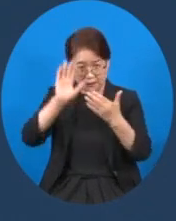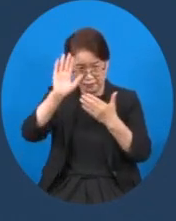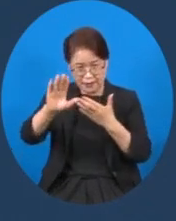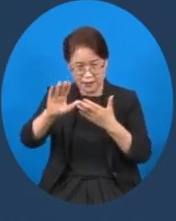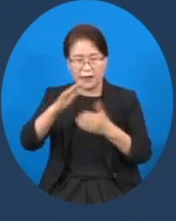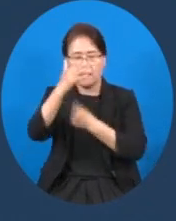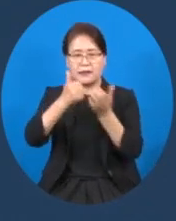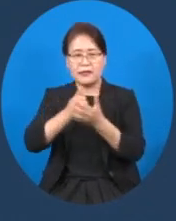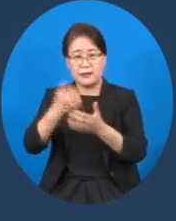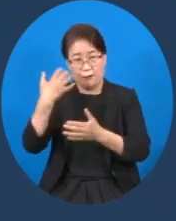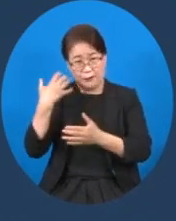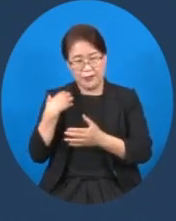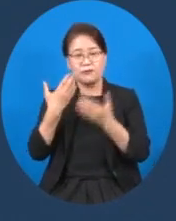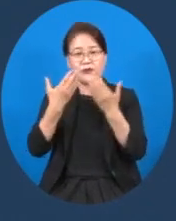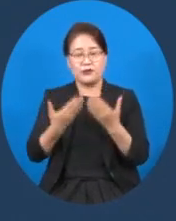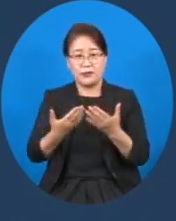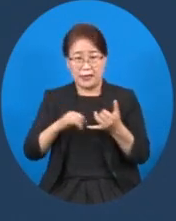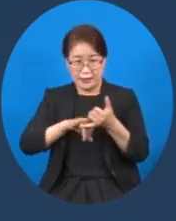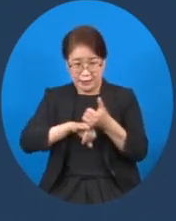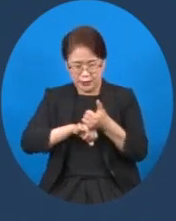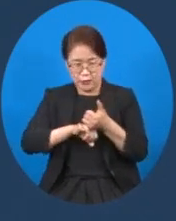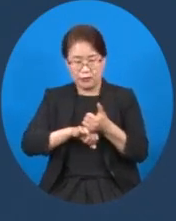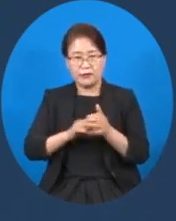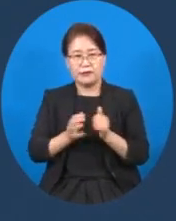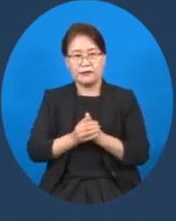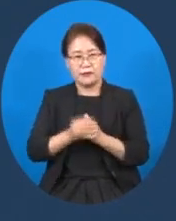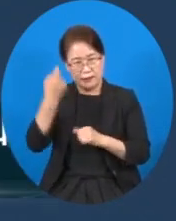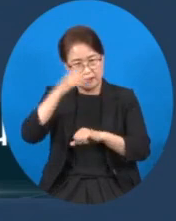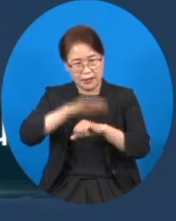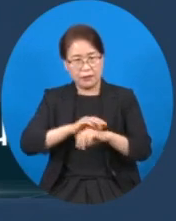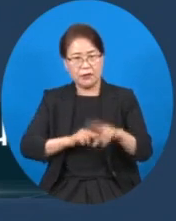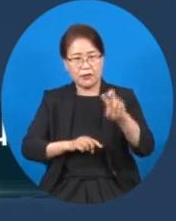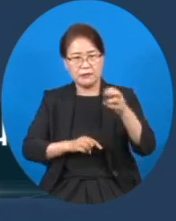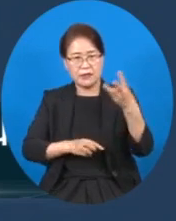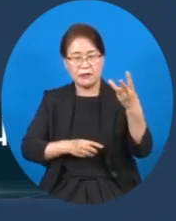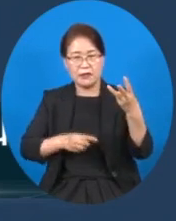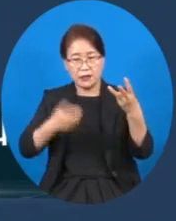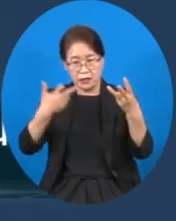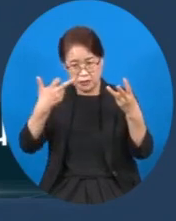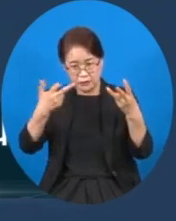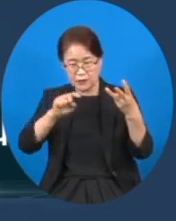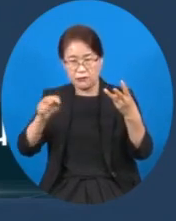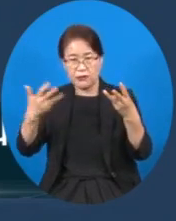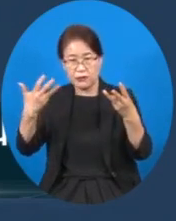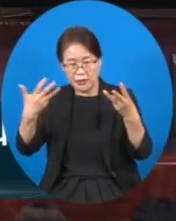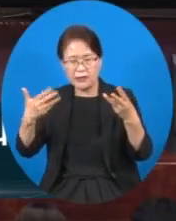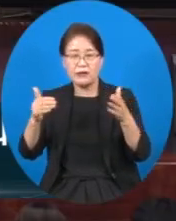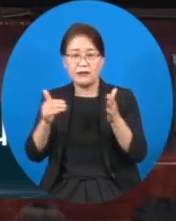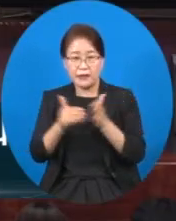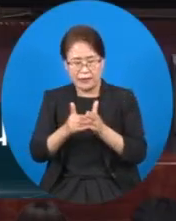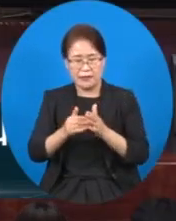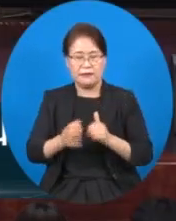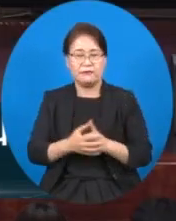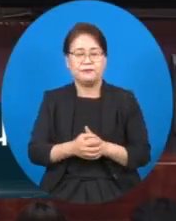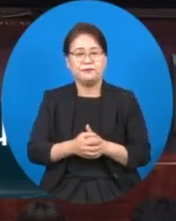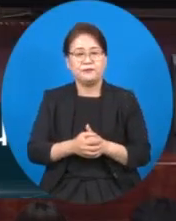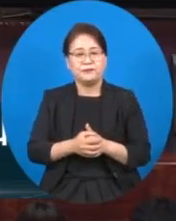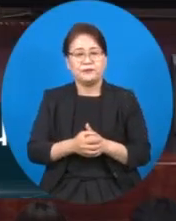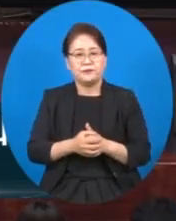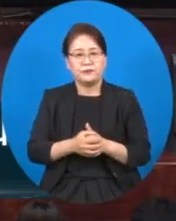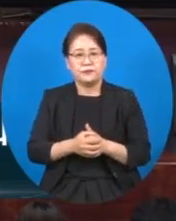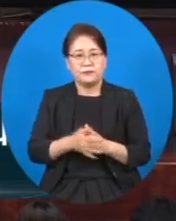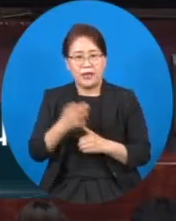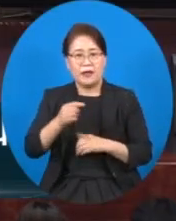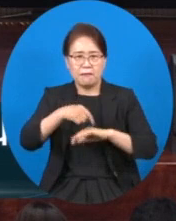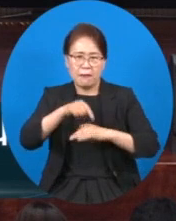책임져 주신다는 거예요. 잠언 23장 17절과 18절의 말씀을 읽겠습니다. 다 같이요.